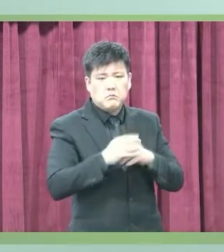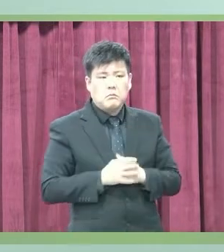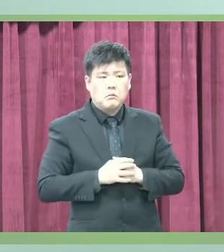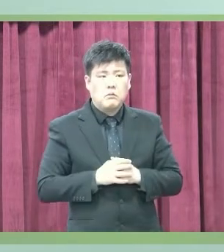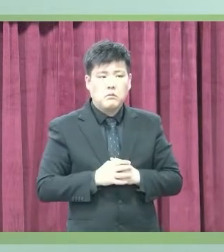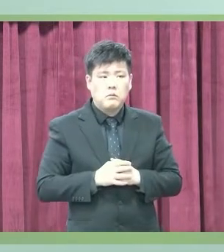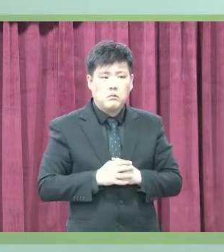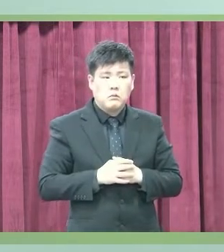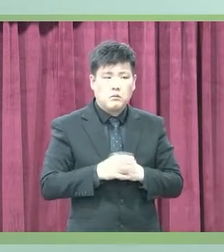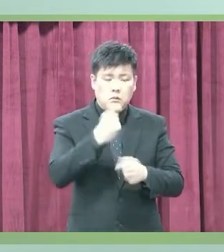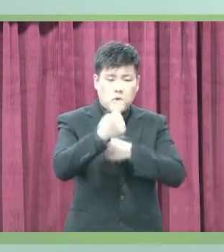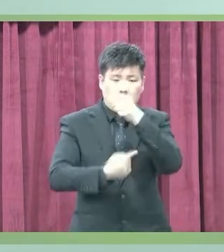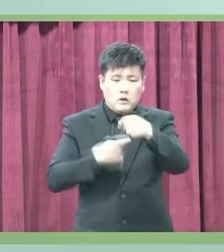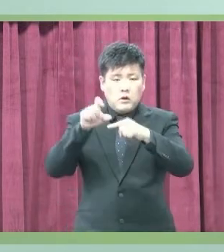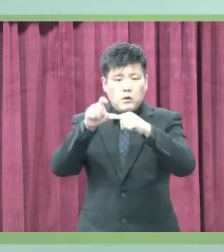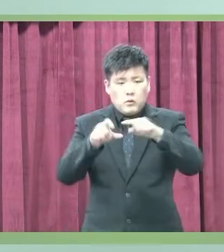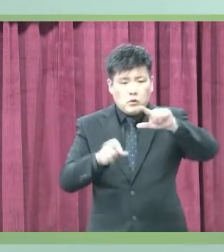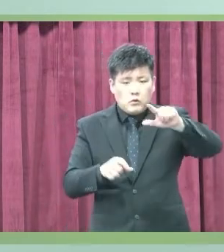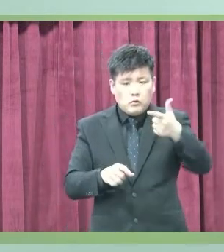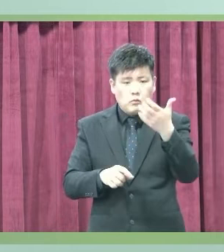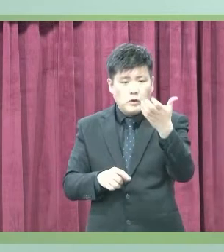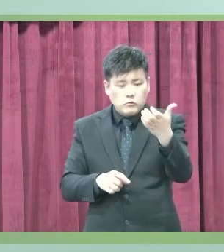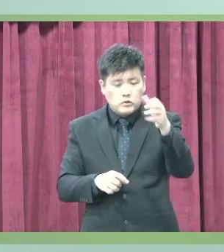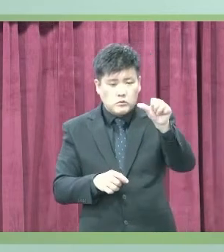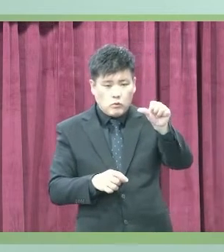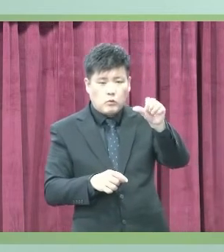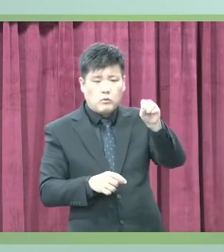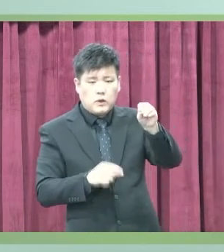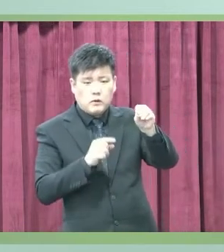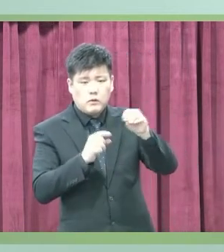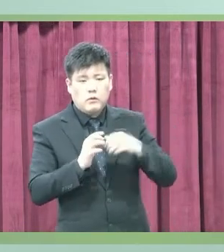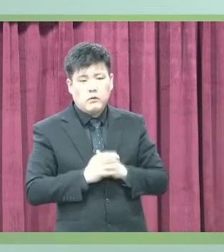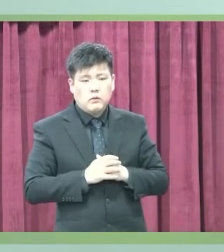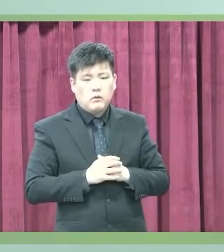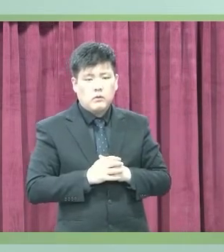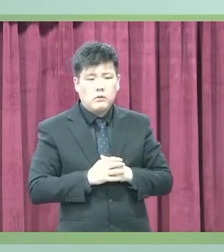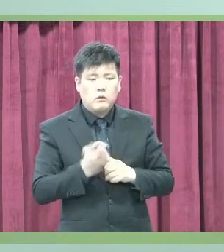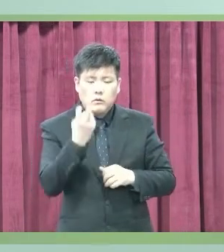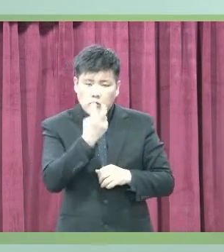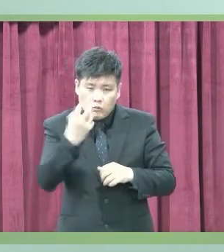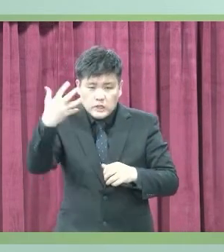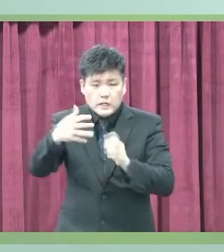건강보험 진료비는 691.5만 원으로 검진 미수검자의